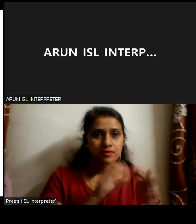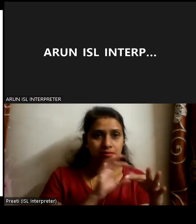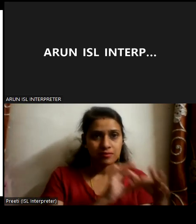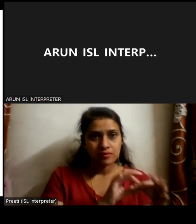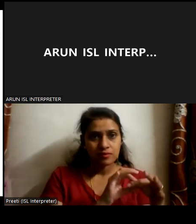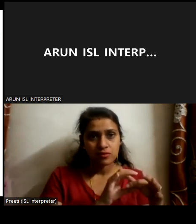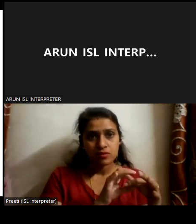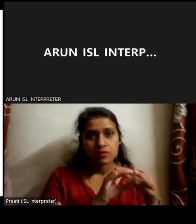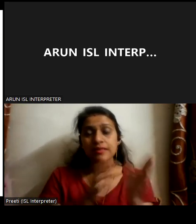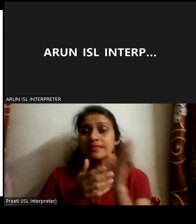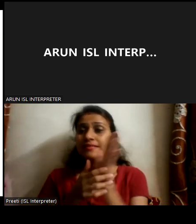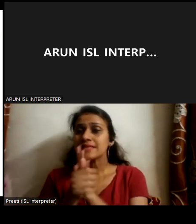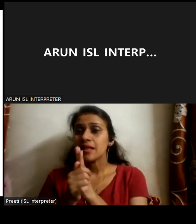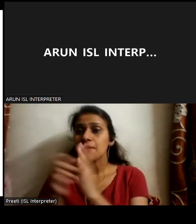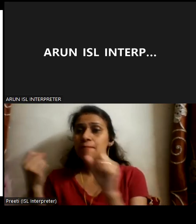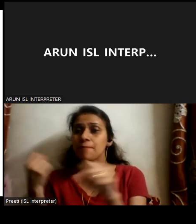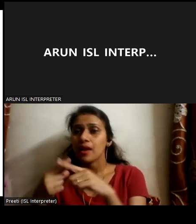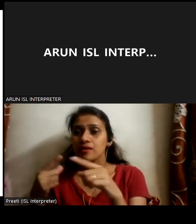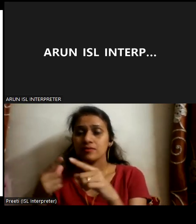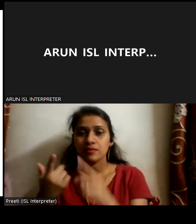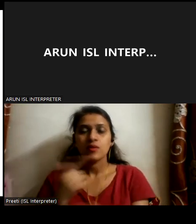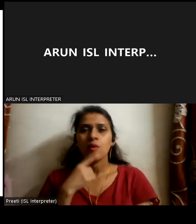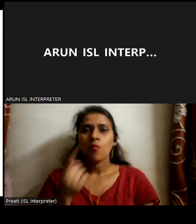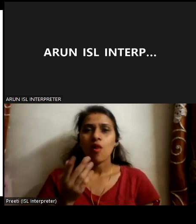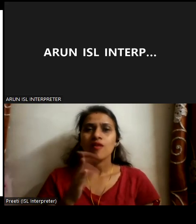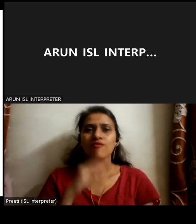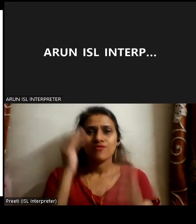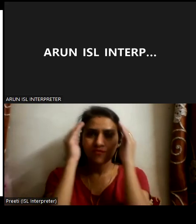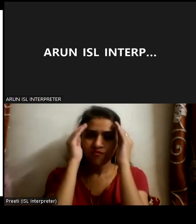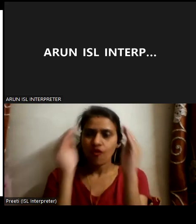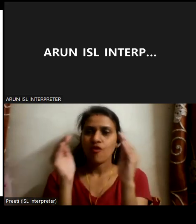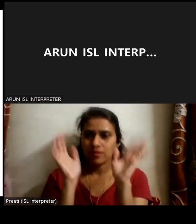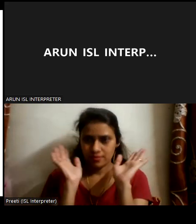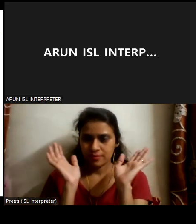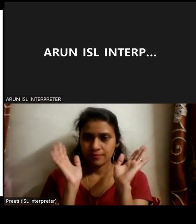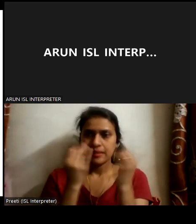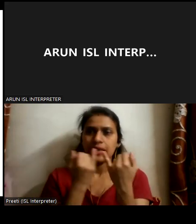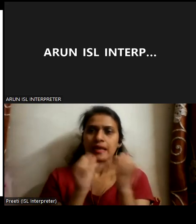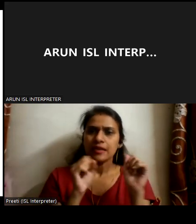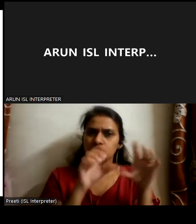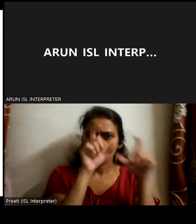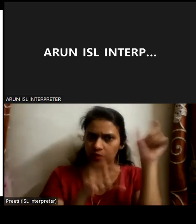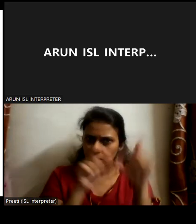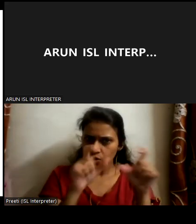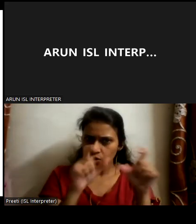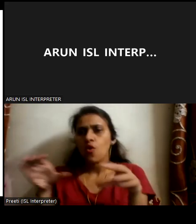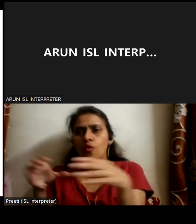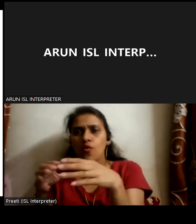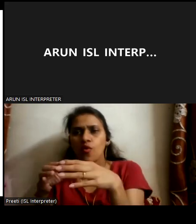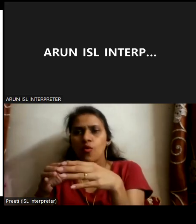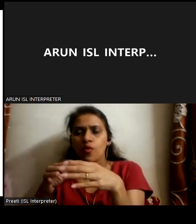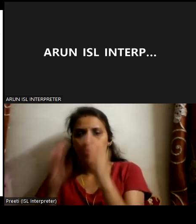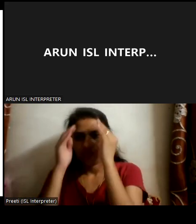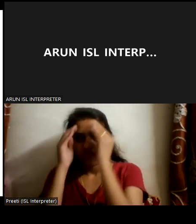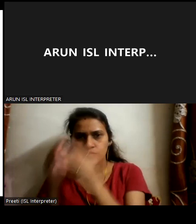का है, लाइक आई हैव मेंशन्ड बिफोर. द ग्रुप बेस्ड इनिशिएटिव्स फोकस ऑन ग्रुप एंड